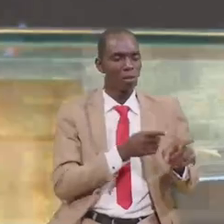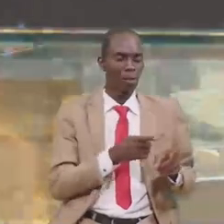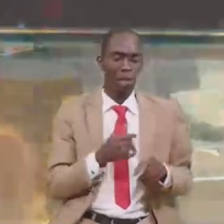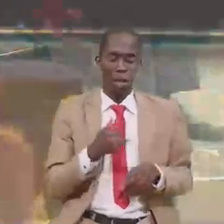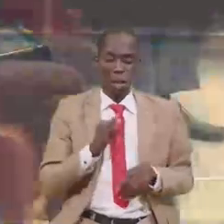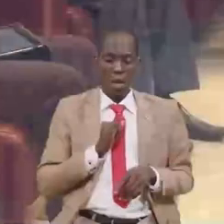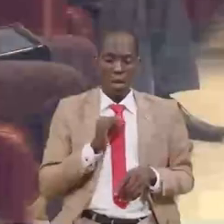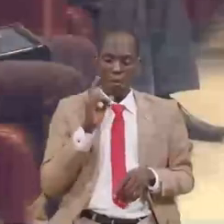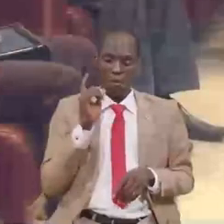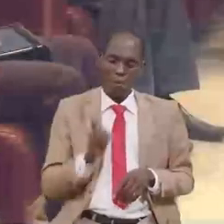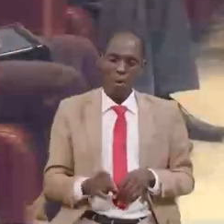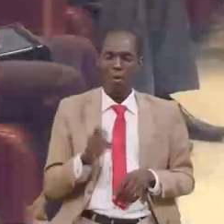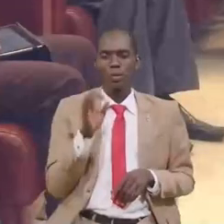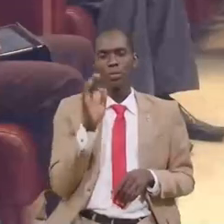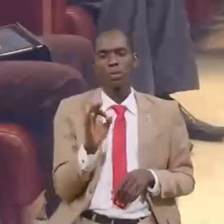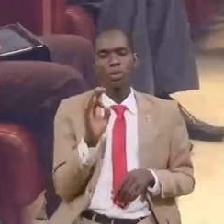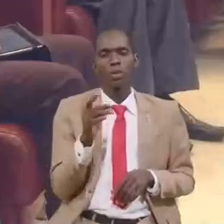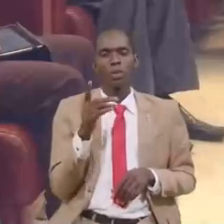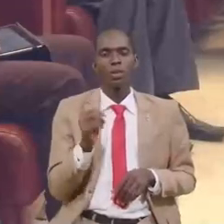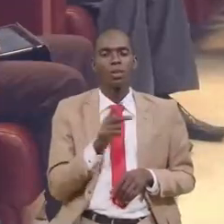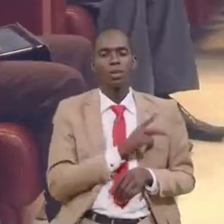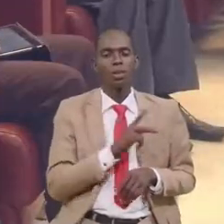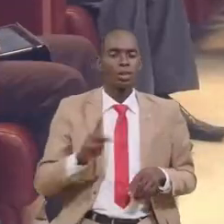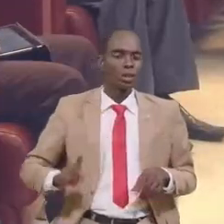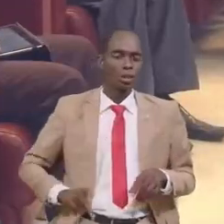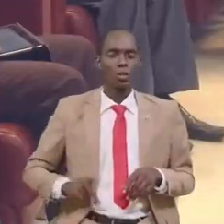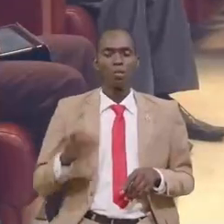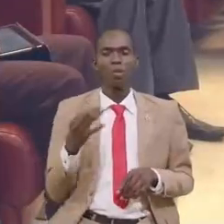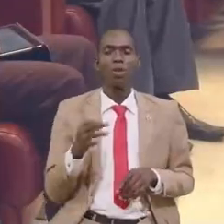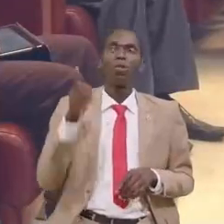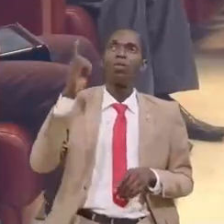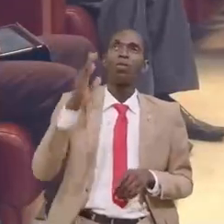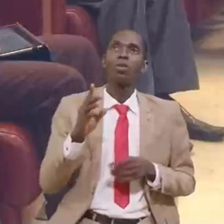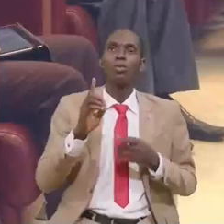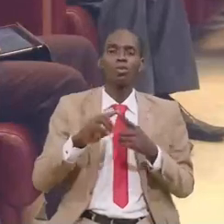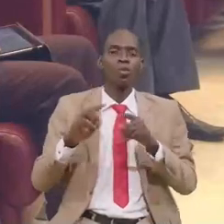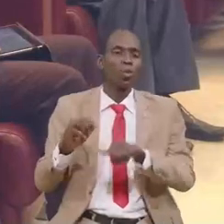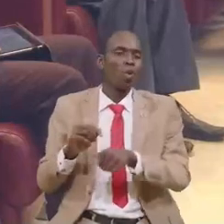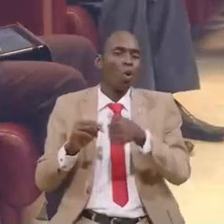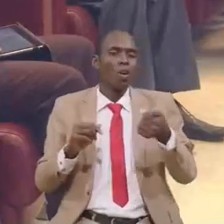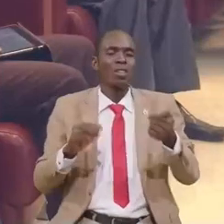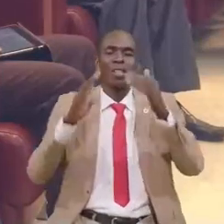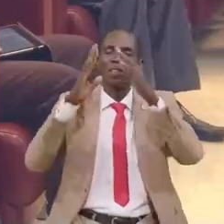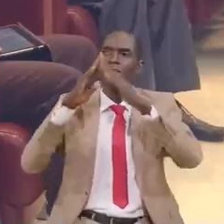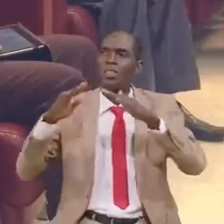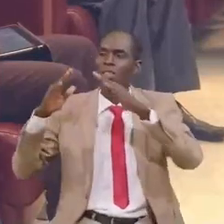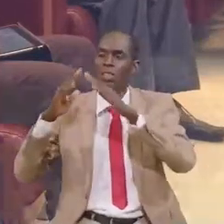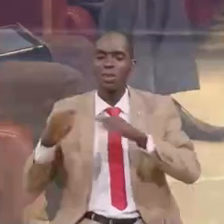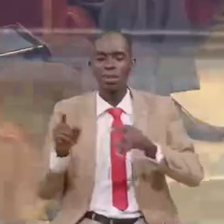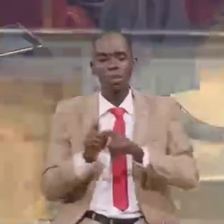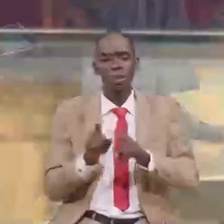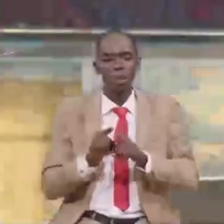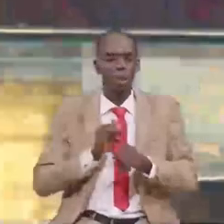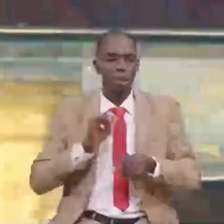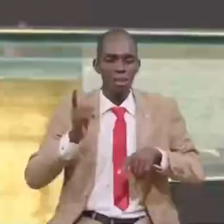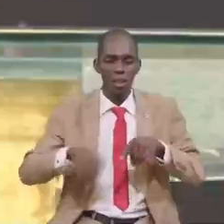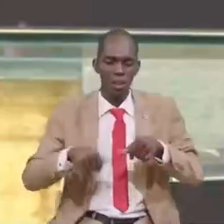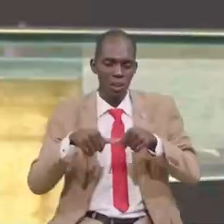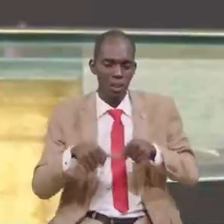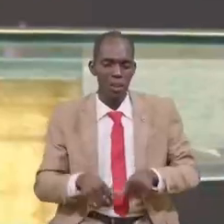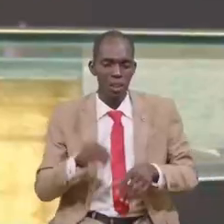que j'annonce aux autres villes la bonne nouvelle du royaume de Dieu. Je ne peux pas rester en un seul